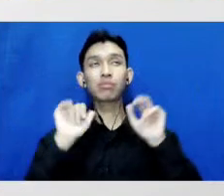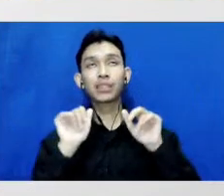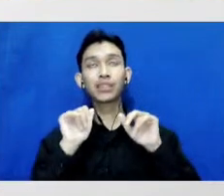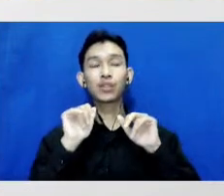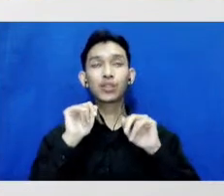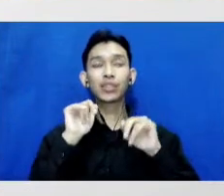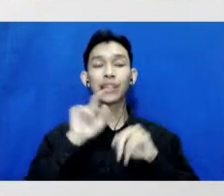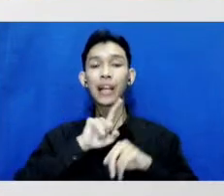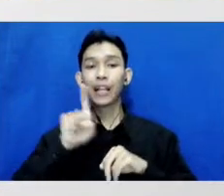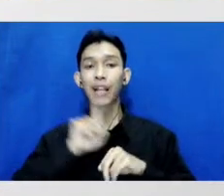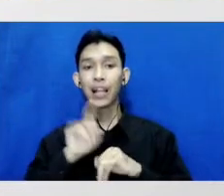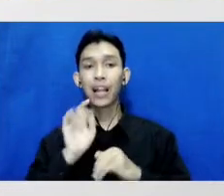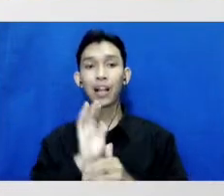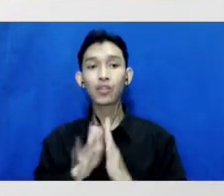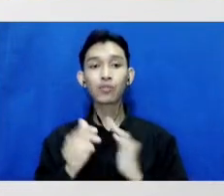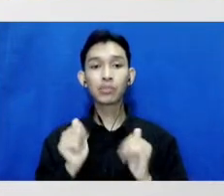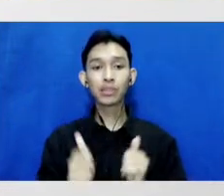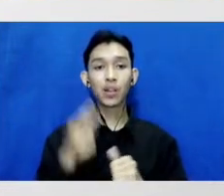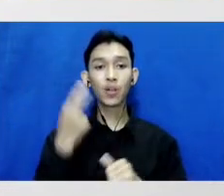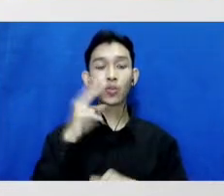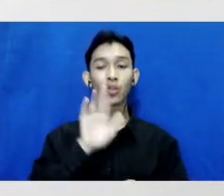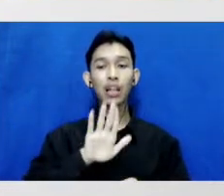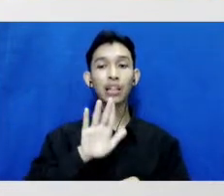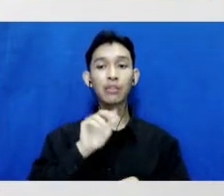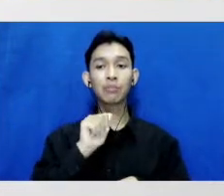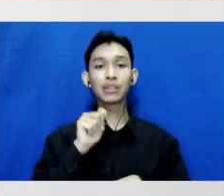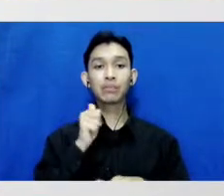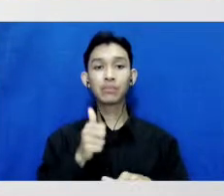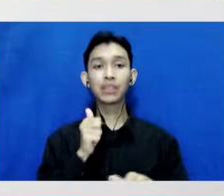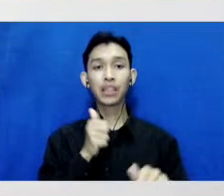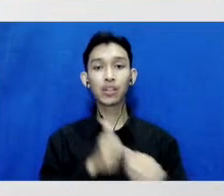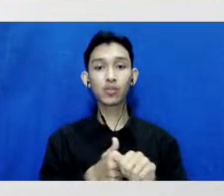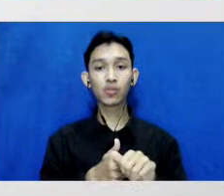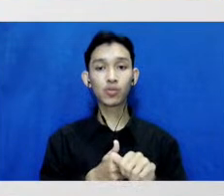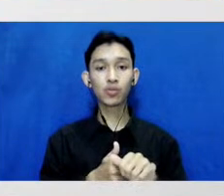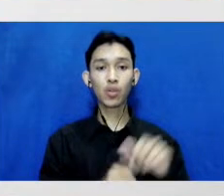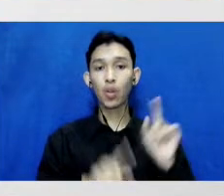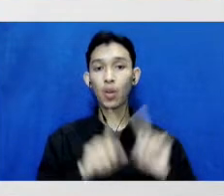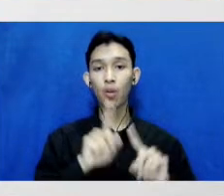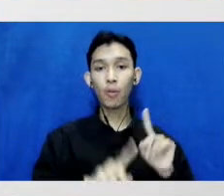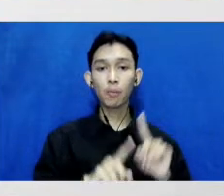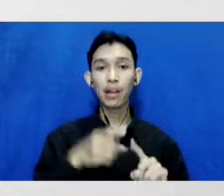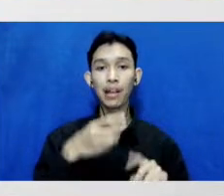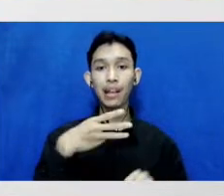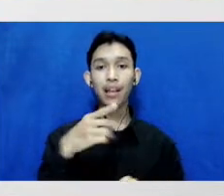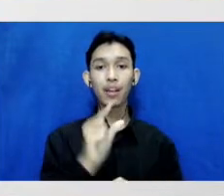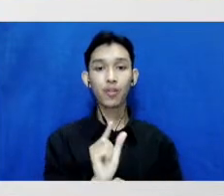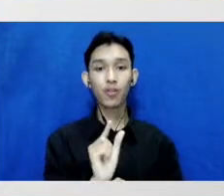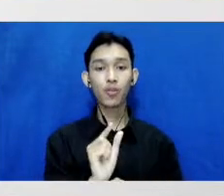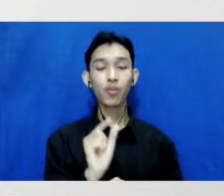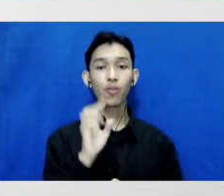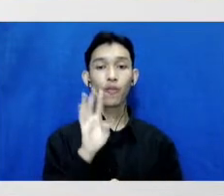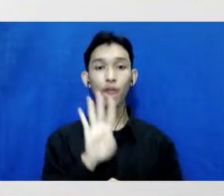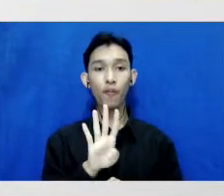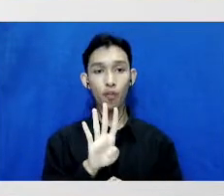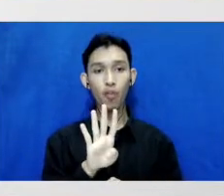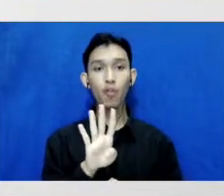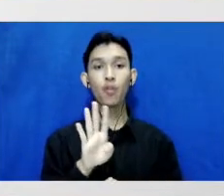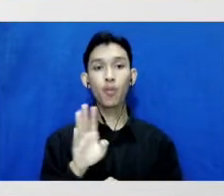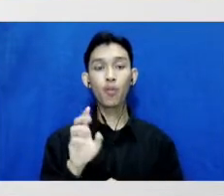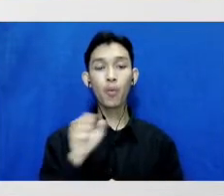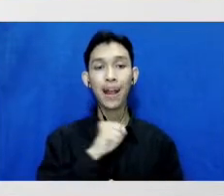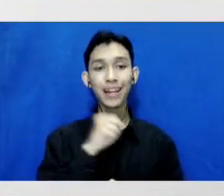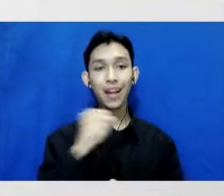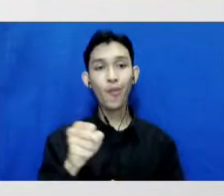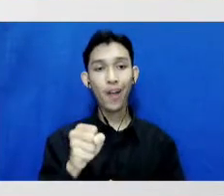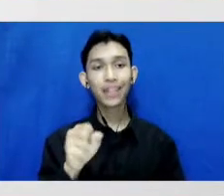bertanya untuk nantinya bisa mengikuti kompetisi EU for Wartawan. Jadi silakan dicek-cek lagi